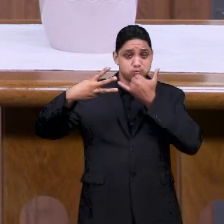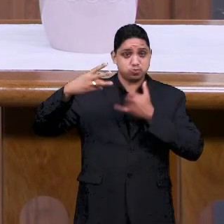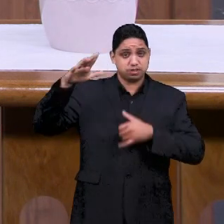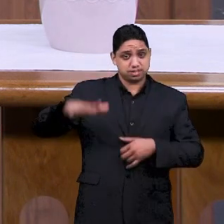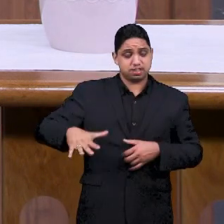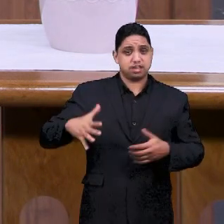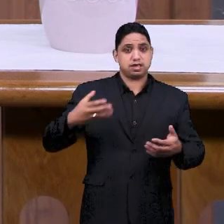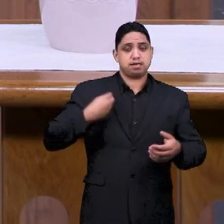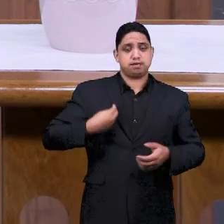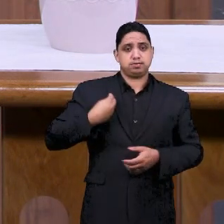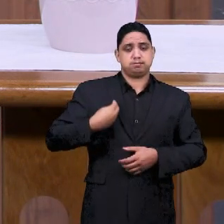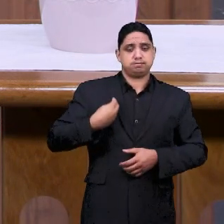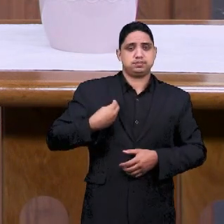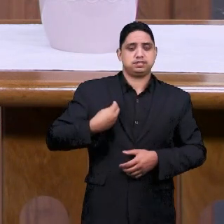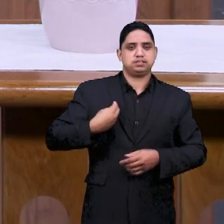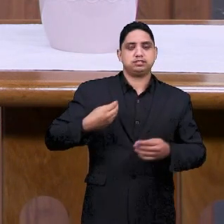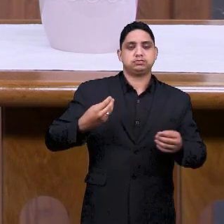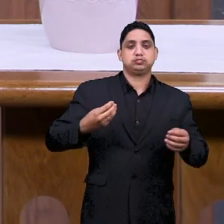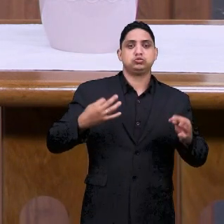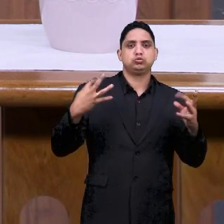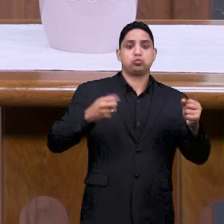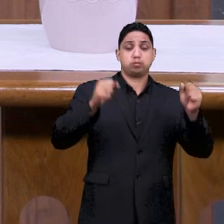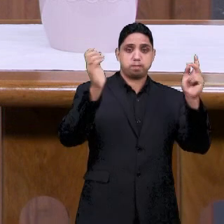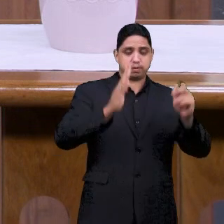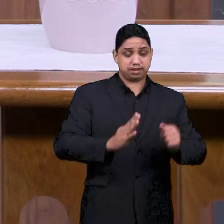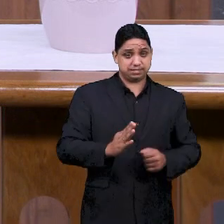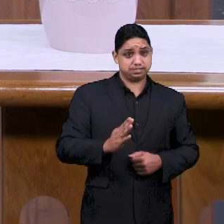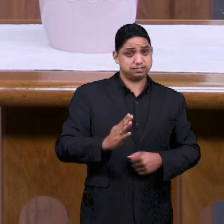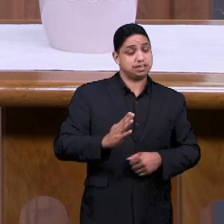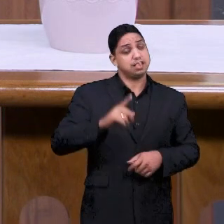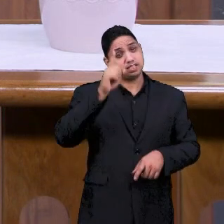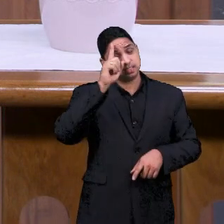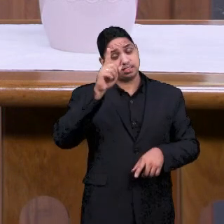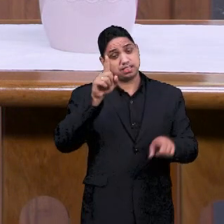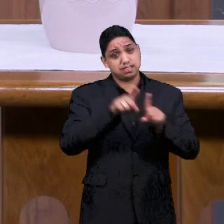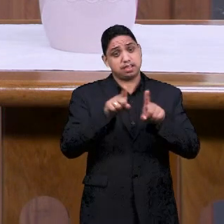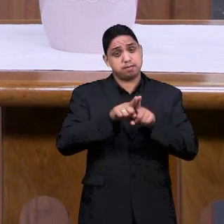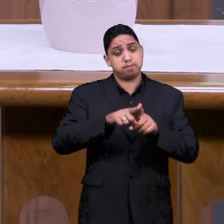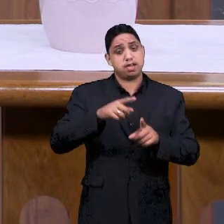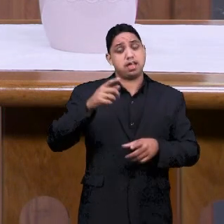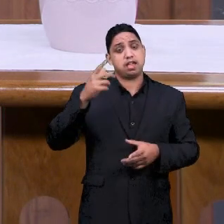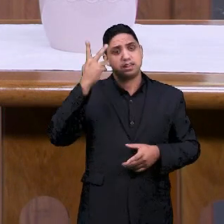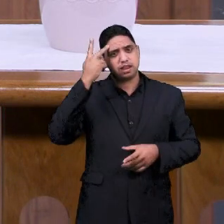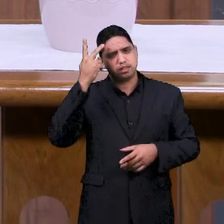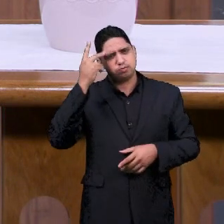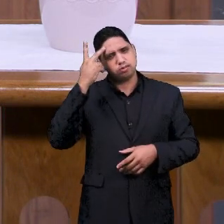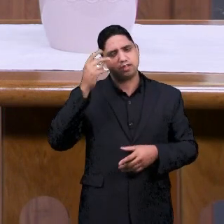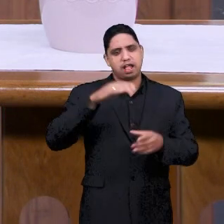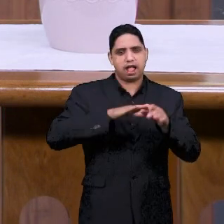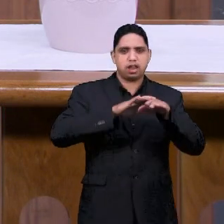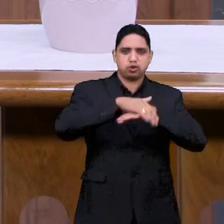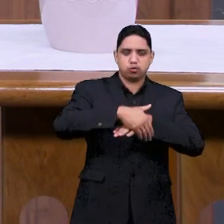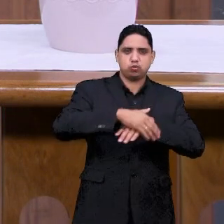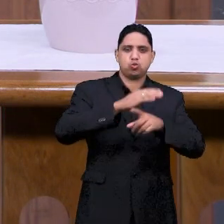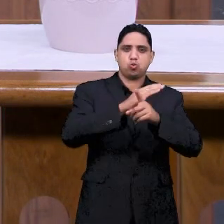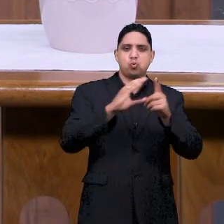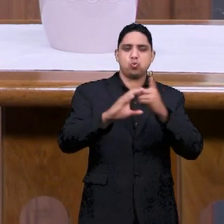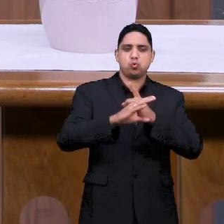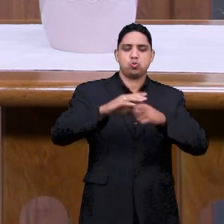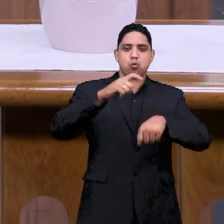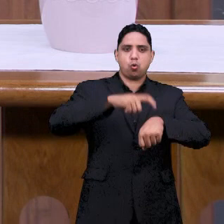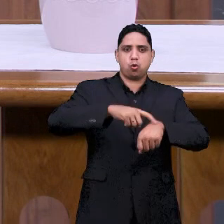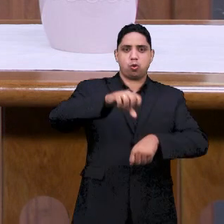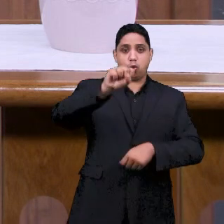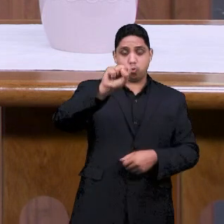par le canal YouTube, la participation des frères et sœurs de tout le Brésil. Et naturellement, le culte le soir, qui est transmis notre